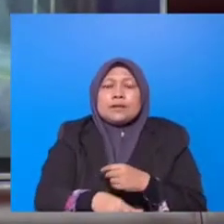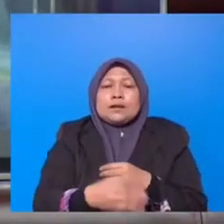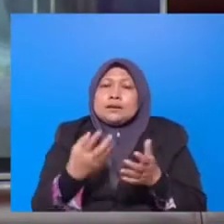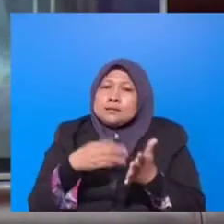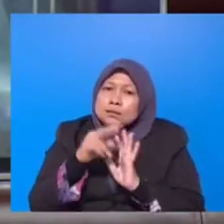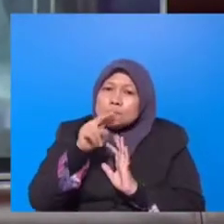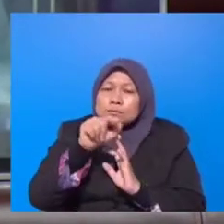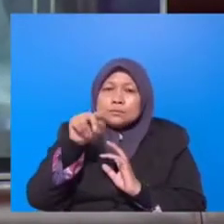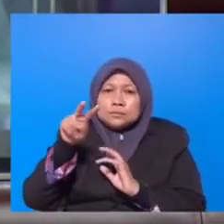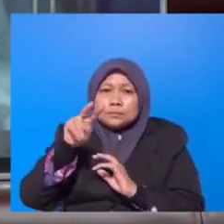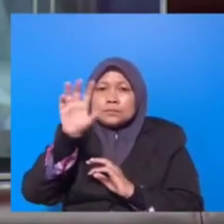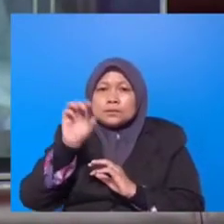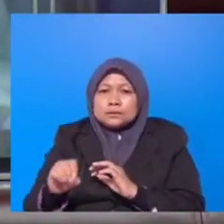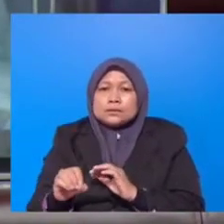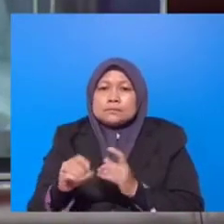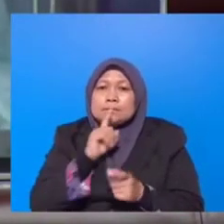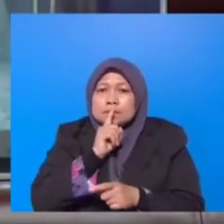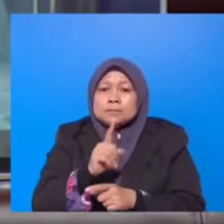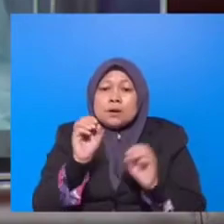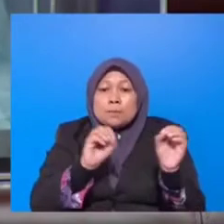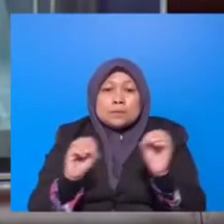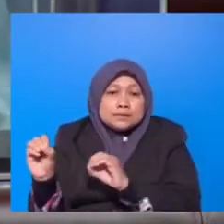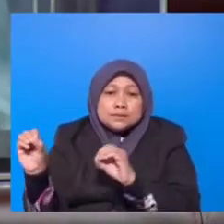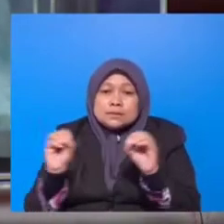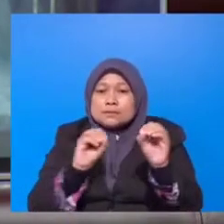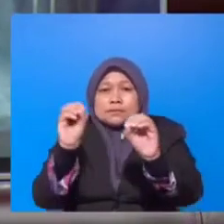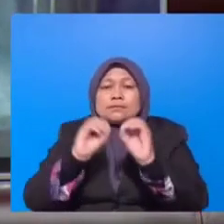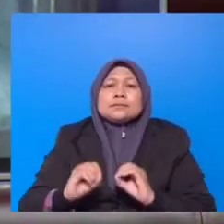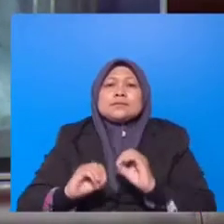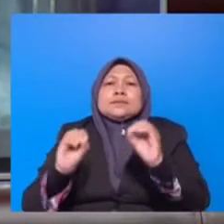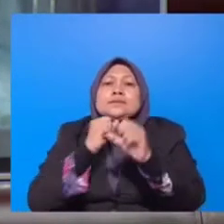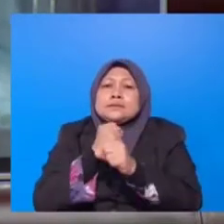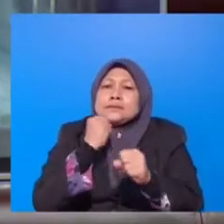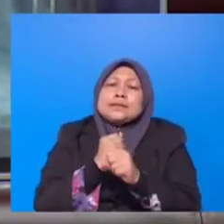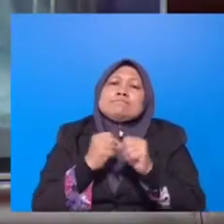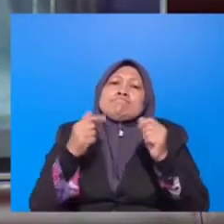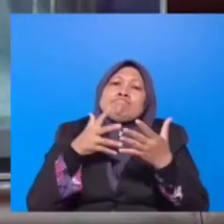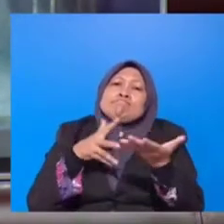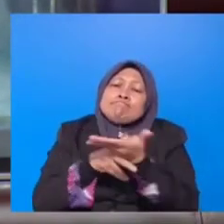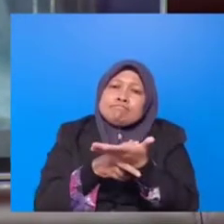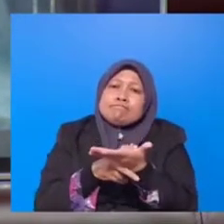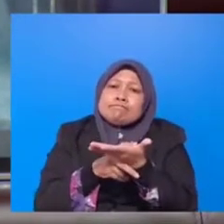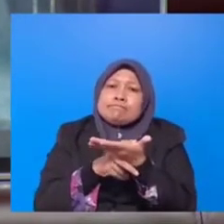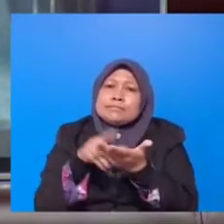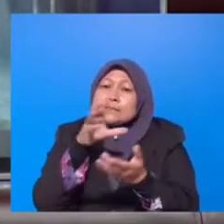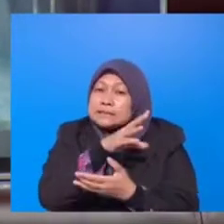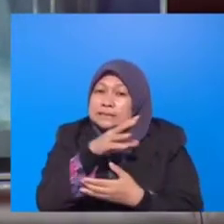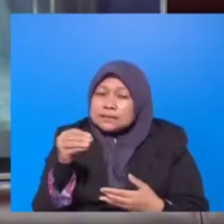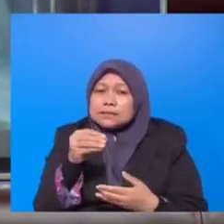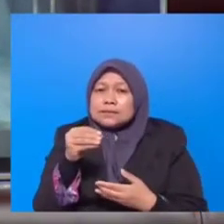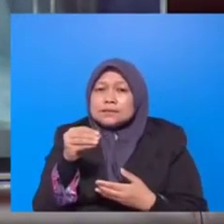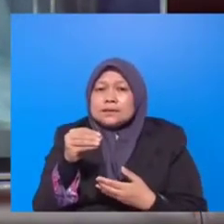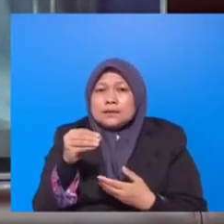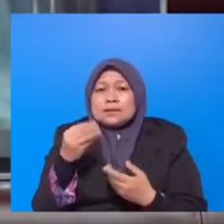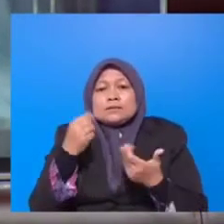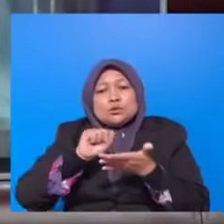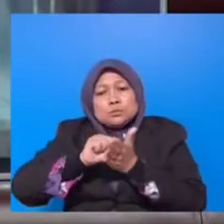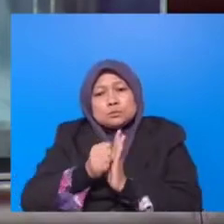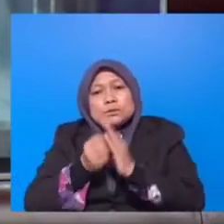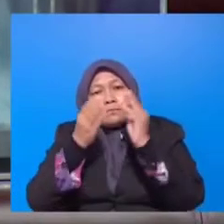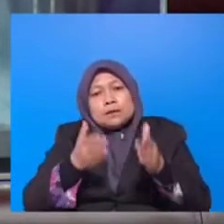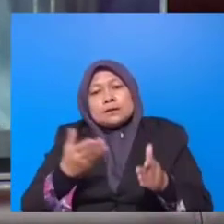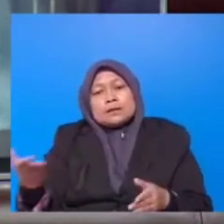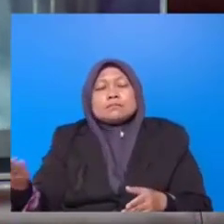Sebanyak 20.2% memaklumkan bahawa operasi perniagaan mereka terganggu dan 6.1% menyatakan rantaian sumber bahan mentah